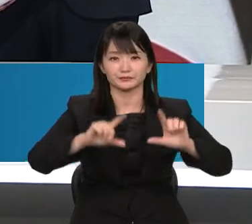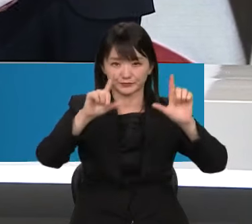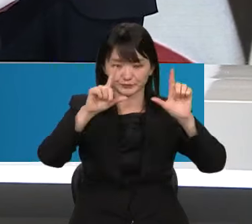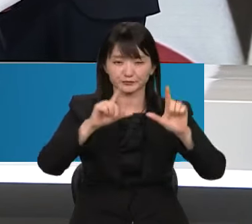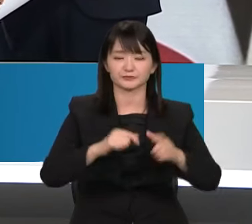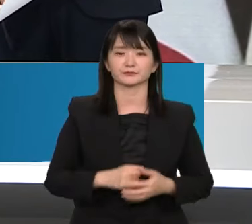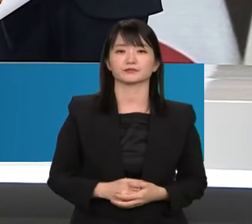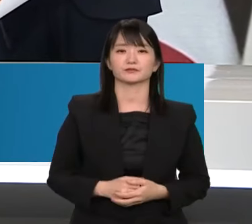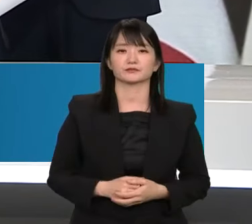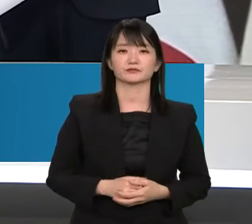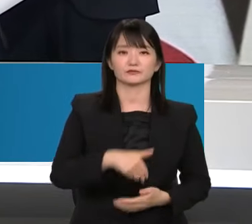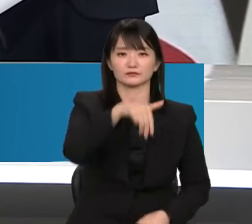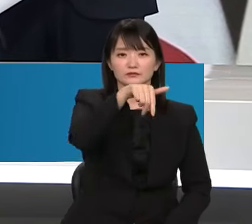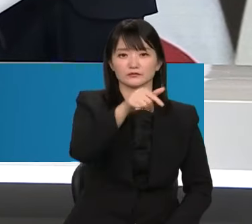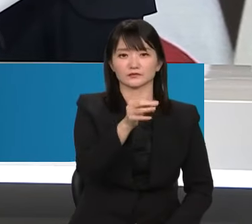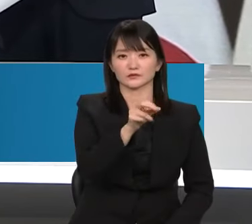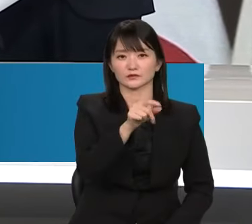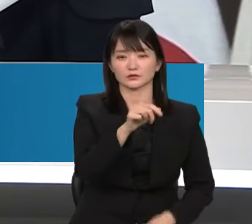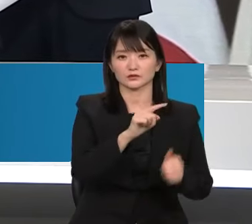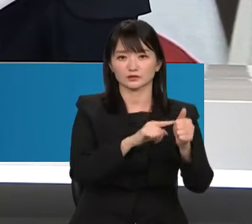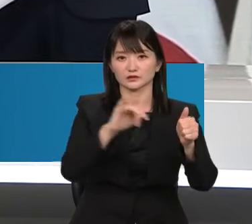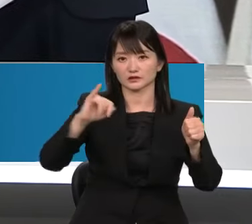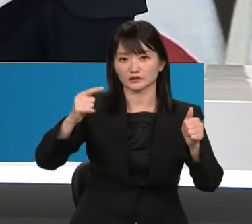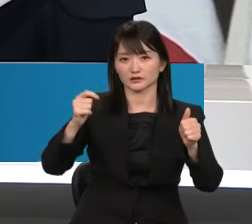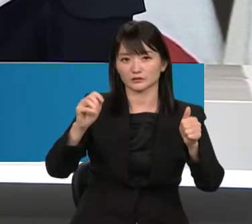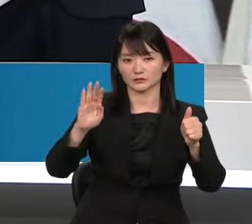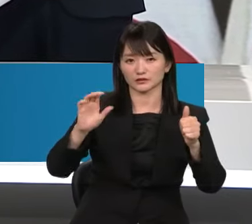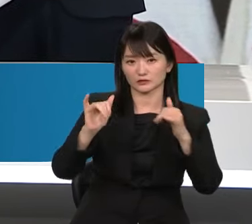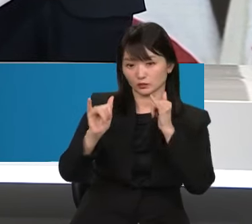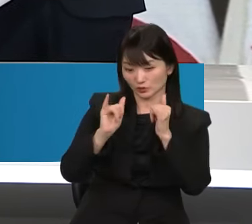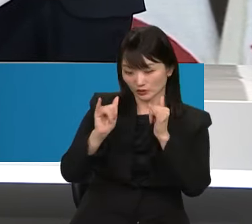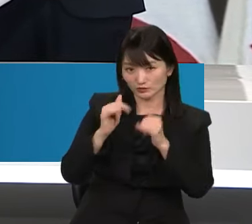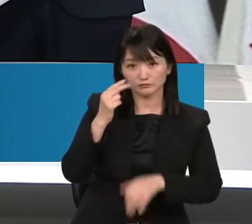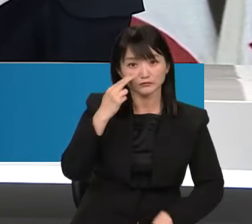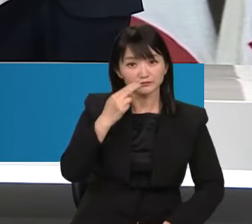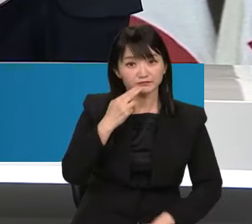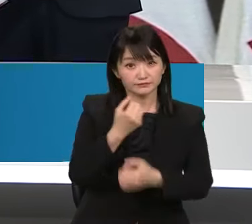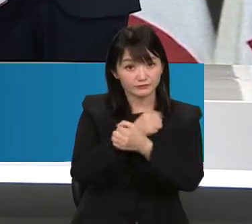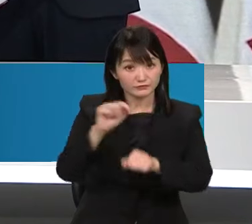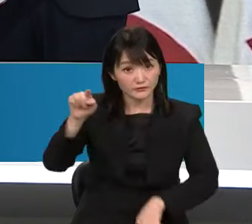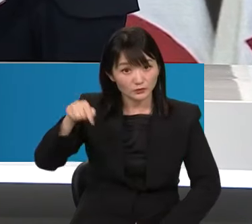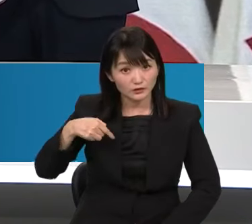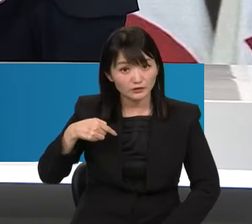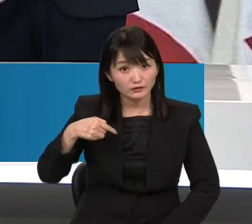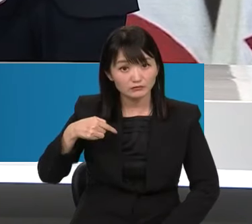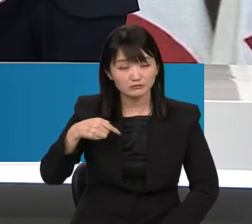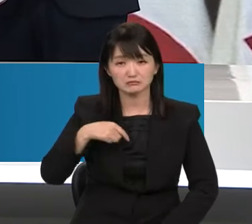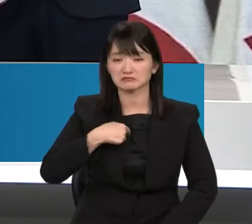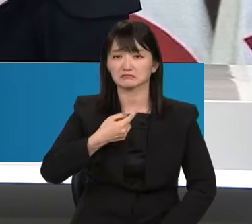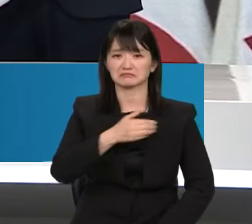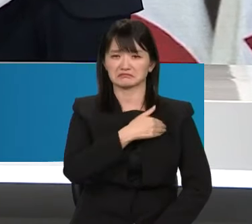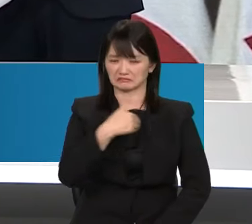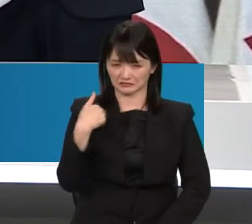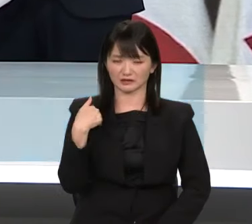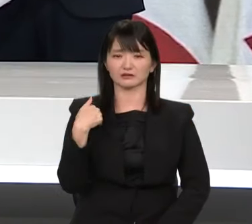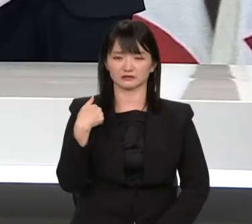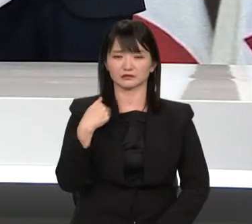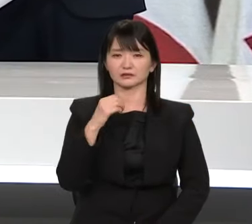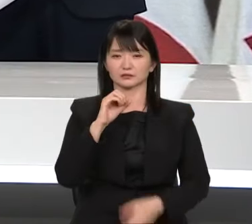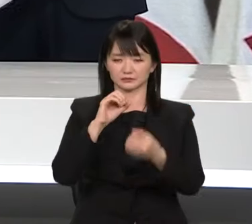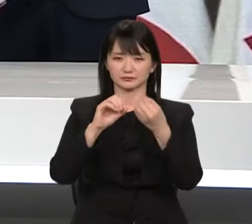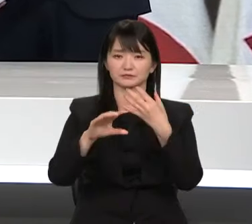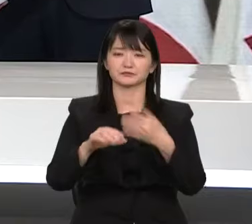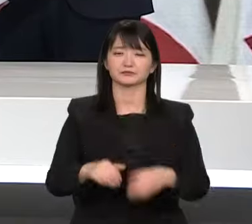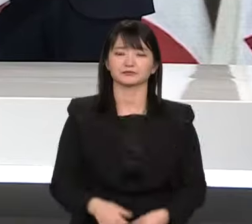말하기도 했습니다. 해당 총영사는 JTBC와의 통화에서도 미국 없이 해방이 왔겠냐며 자신은 당당하다고 했습니다.